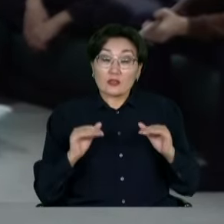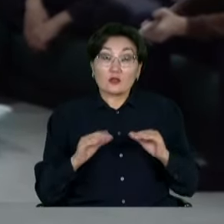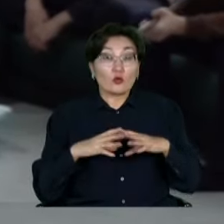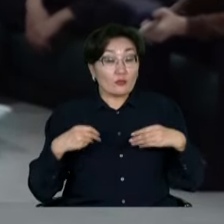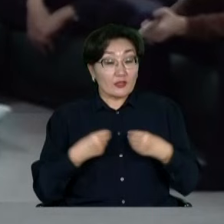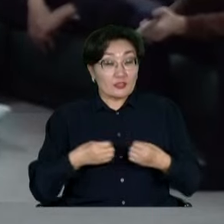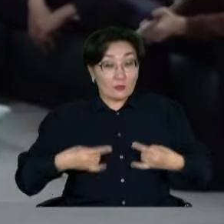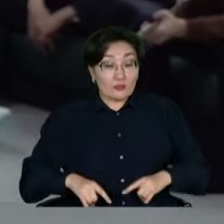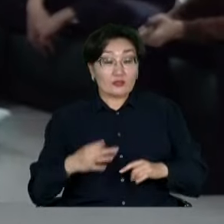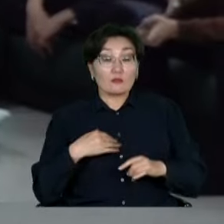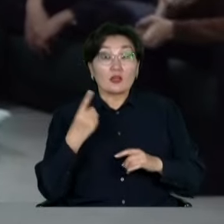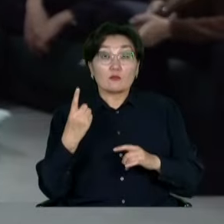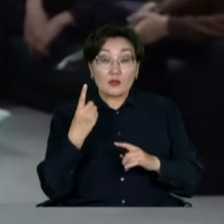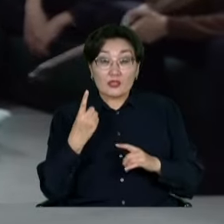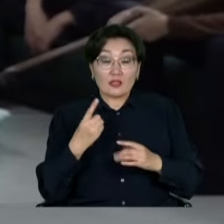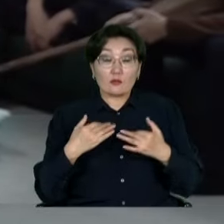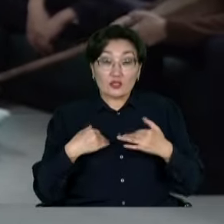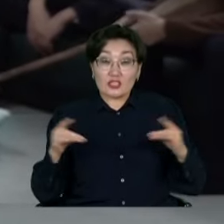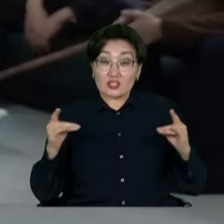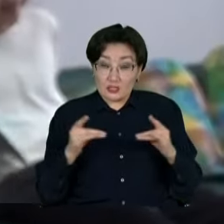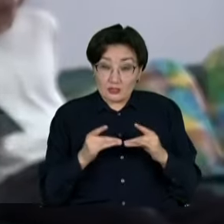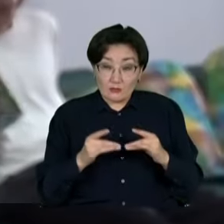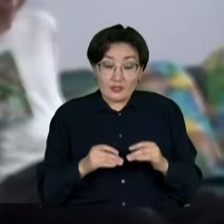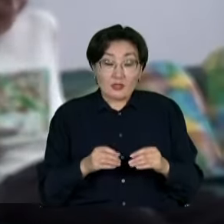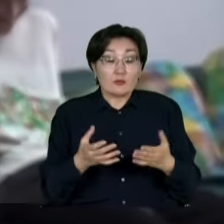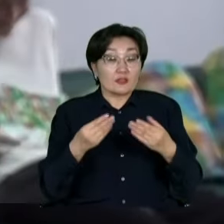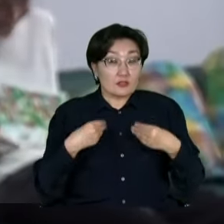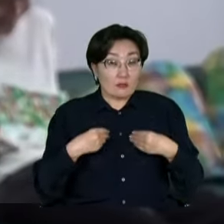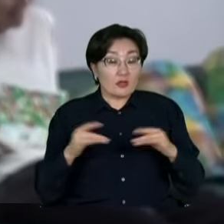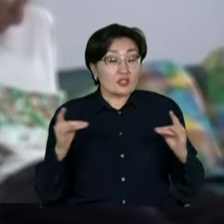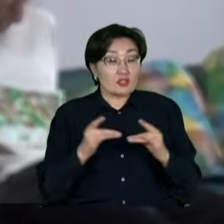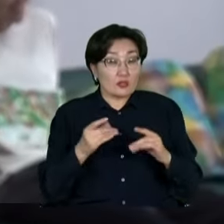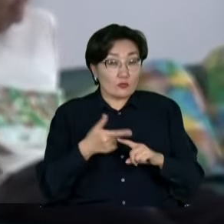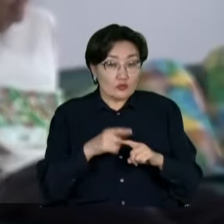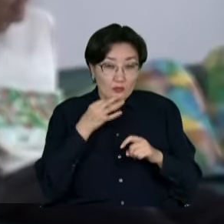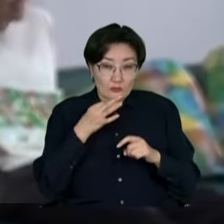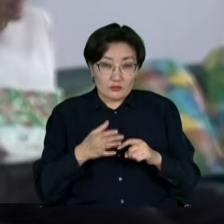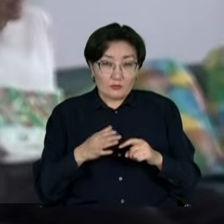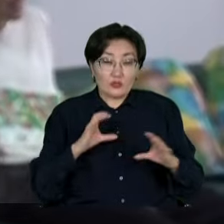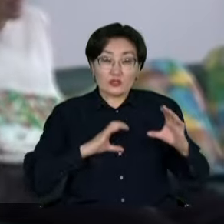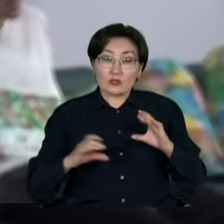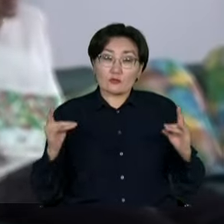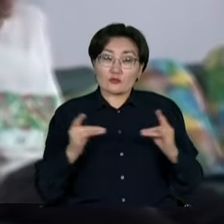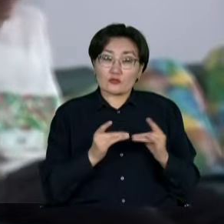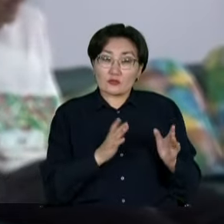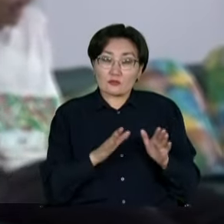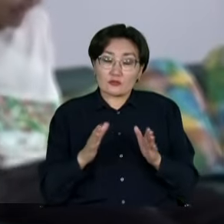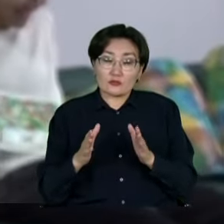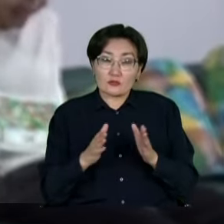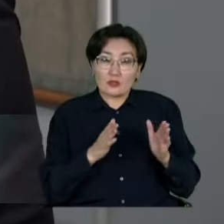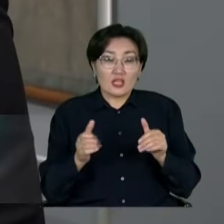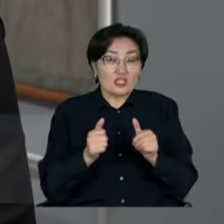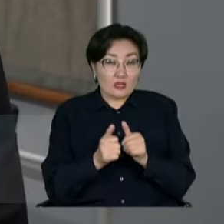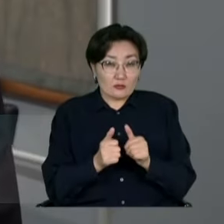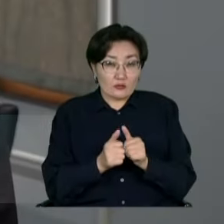шыққандықтан мен бірінші бұрып қарастырылып және осы жатақханаға кірдім. Жатақхана өзіме ұнайды. Университет жатақхана өте қатты жақын